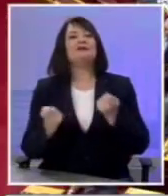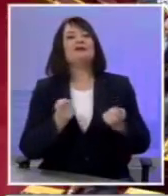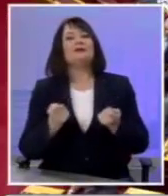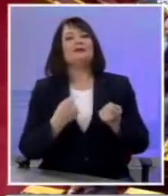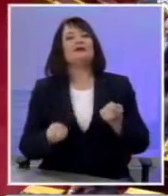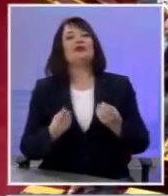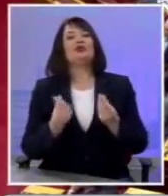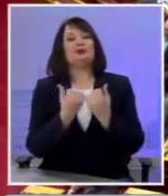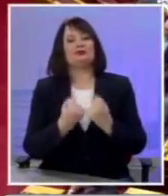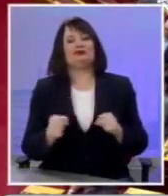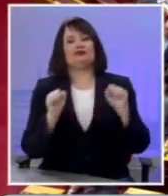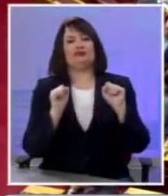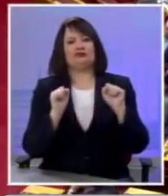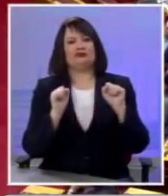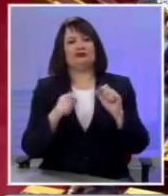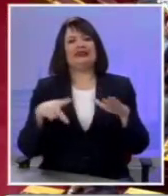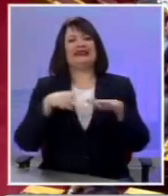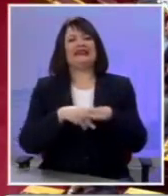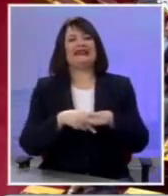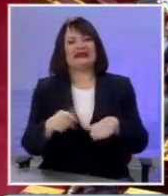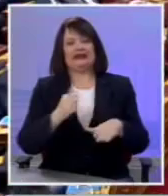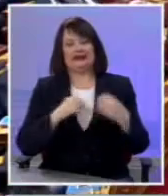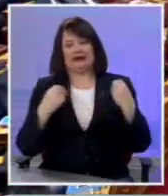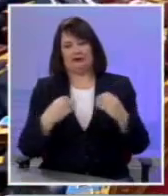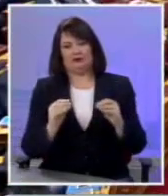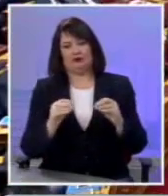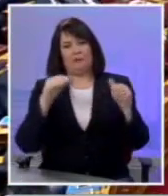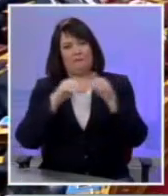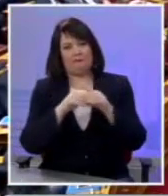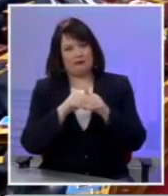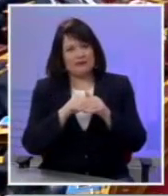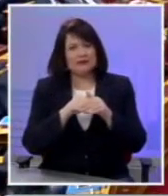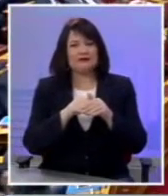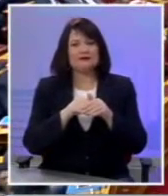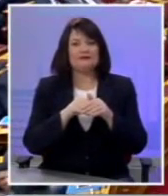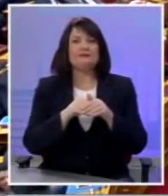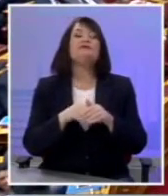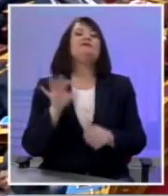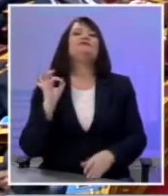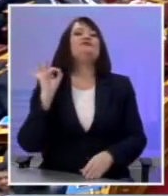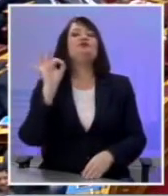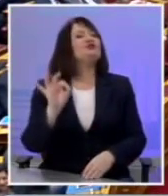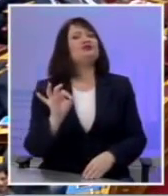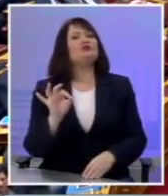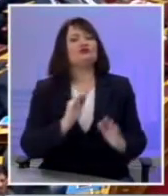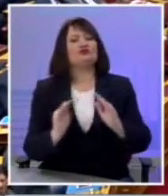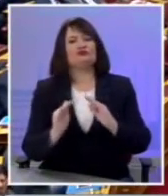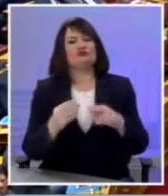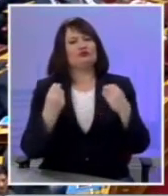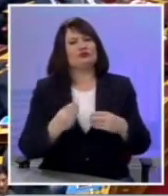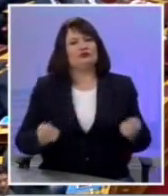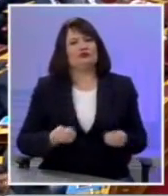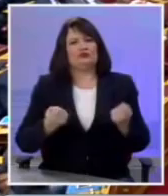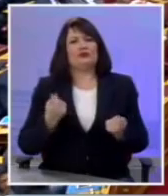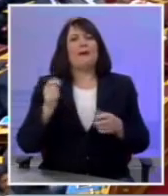νέου ανεξάρτητου Ταμείου Ιδιωτικοποίησεων και Επενδύσεων, που έχει στόχο να εξασφαλίσει την καλύτερη αξιοποίηση